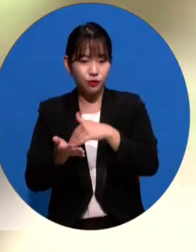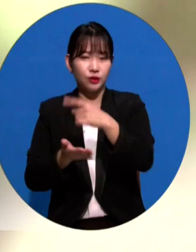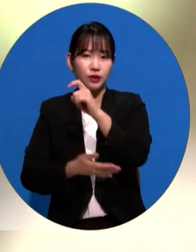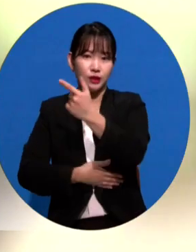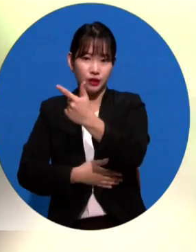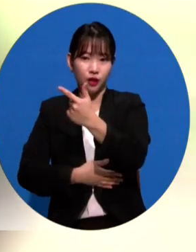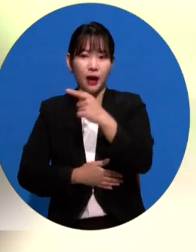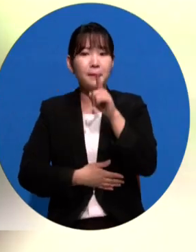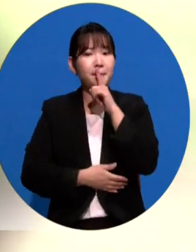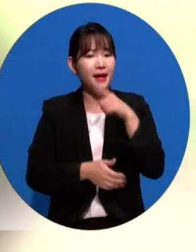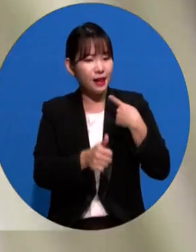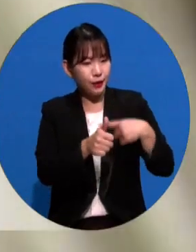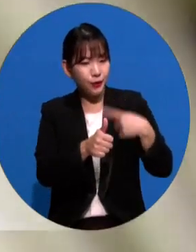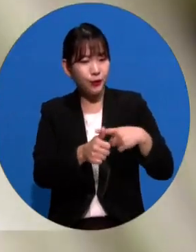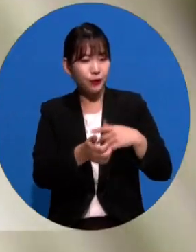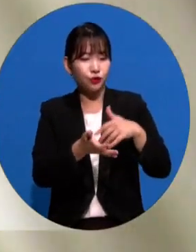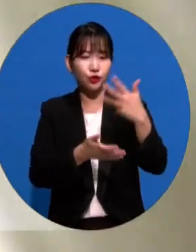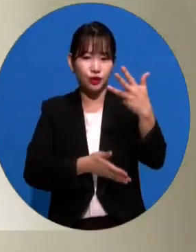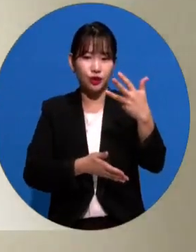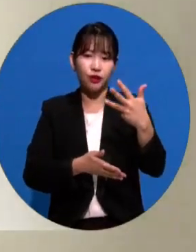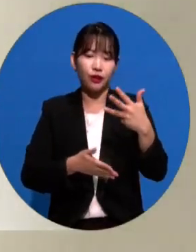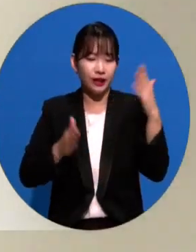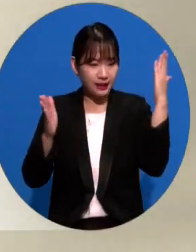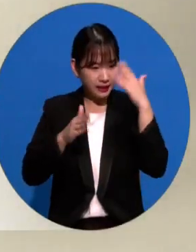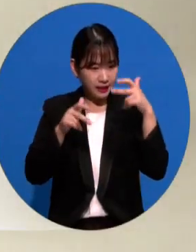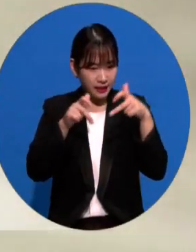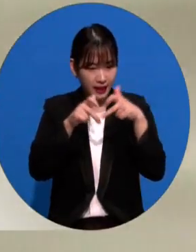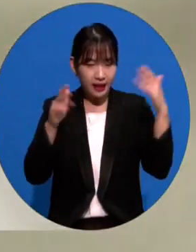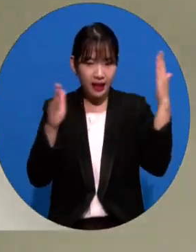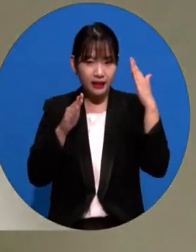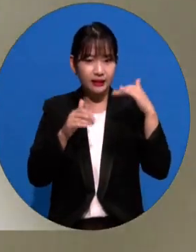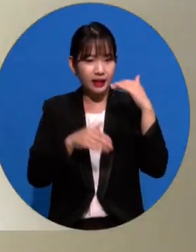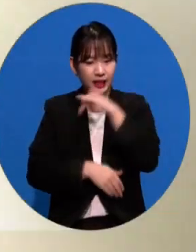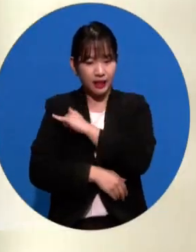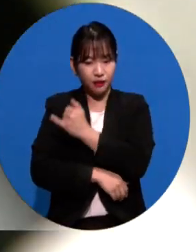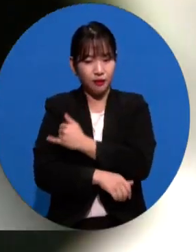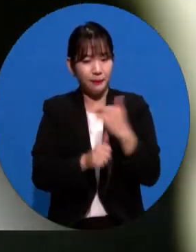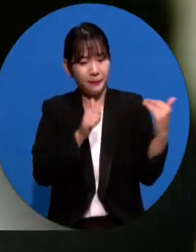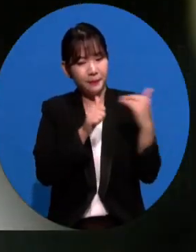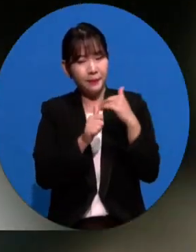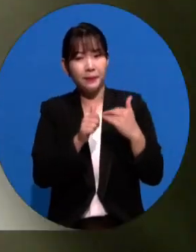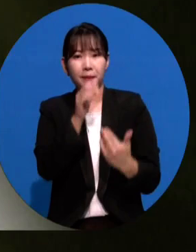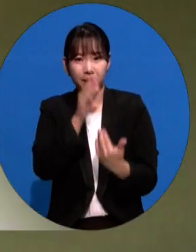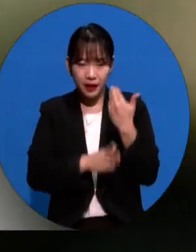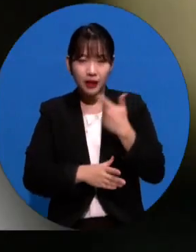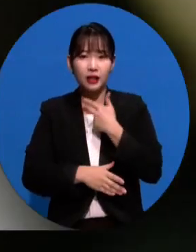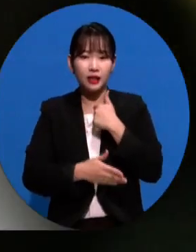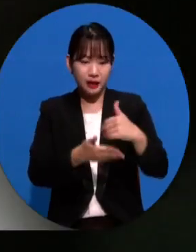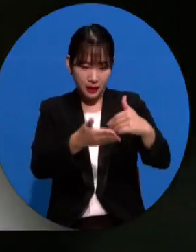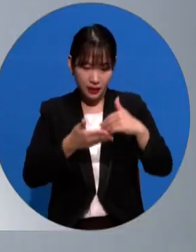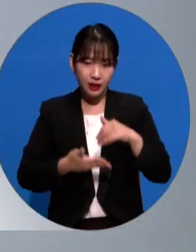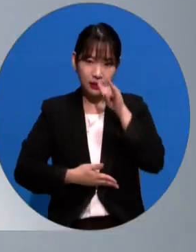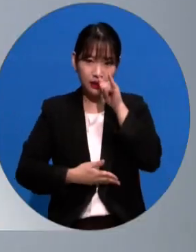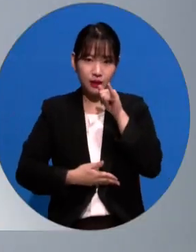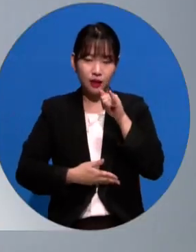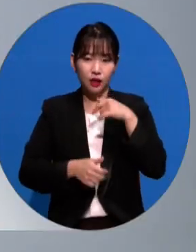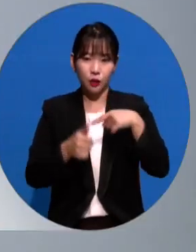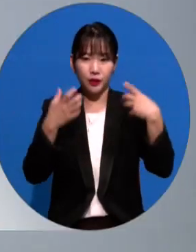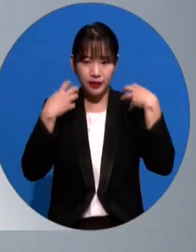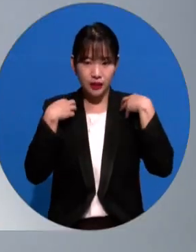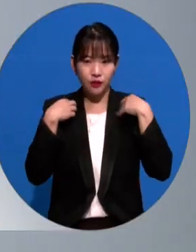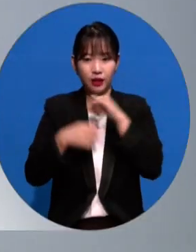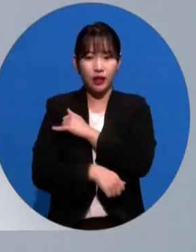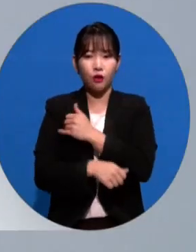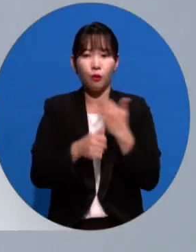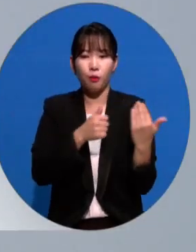16건, 언어폭력 8건 등의 장애 학생 인권 침해 사건이 접수됐다며 교육청에 장애 학생 인권보호